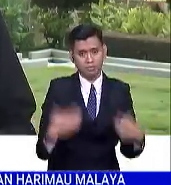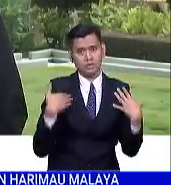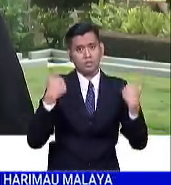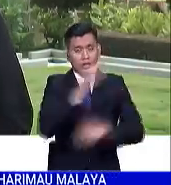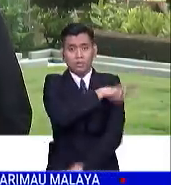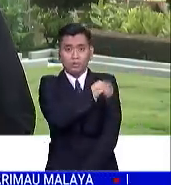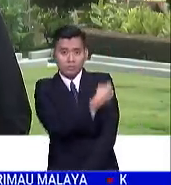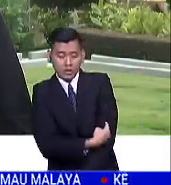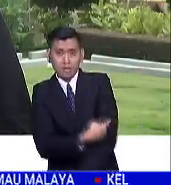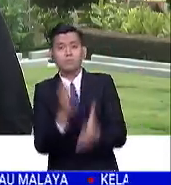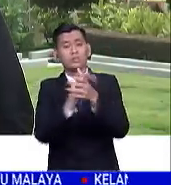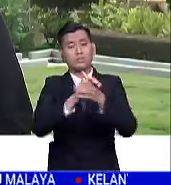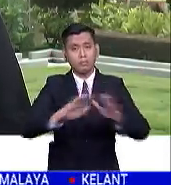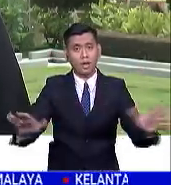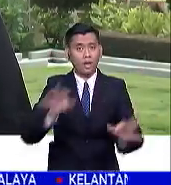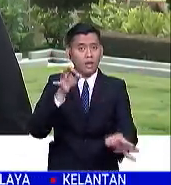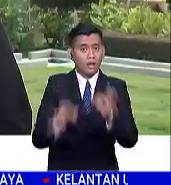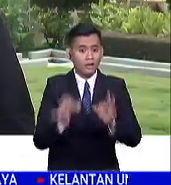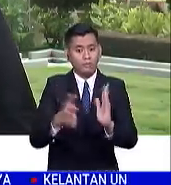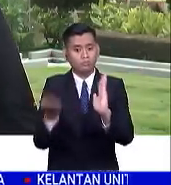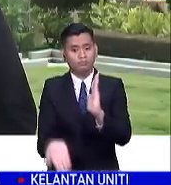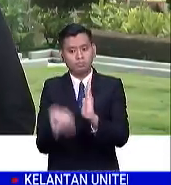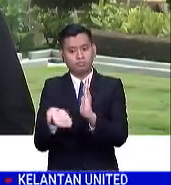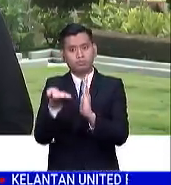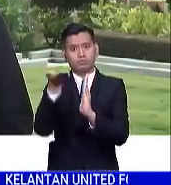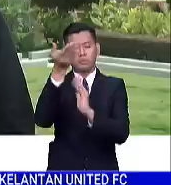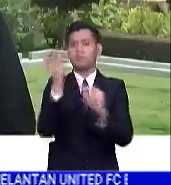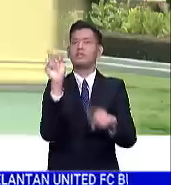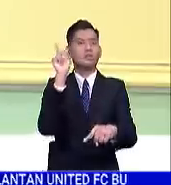lumpuh sekiranya peningkatan kes COVID-19 tidak terkawal.